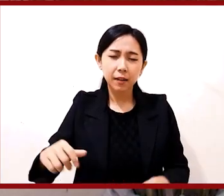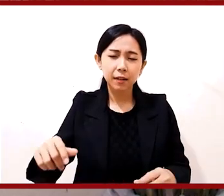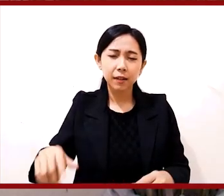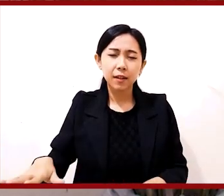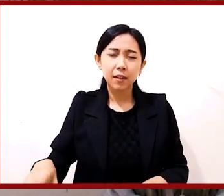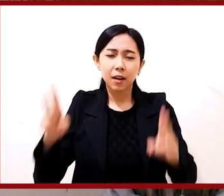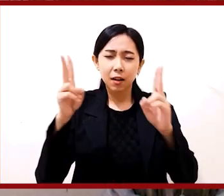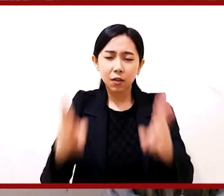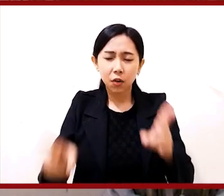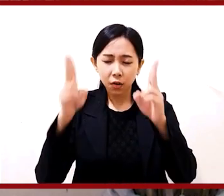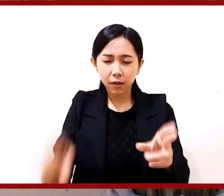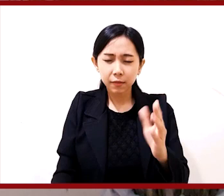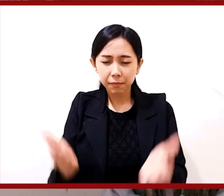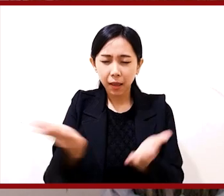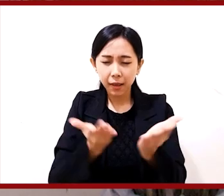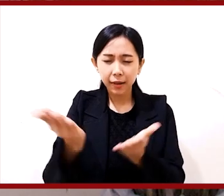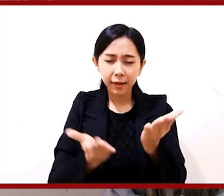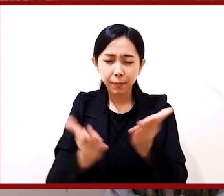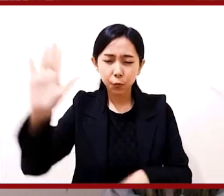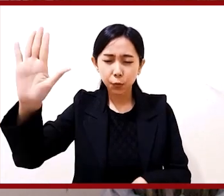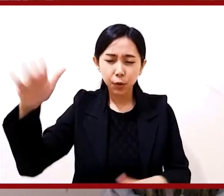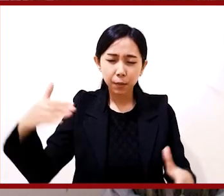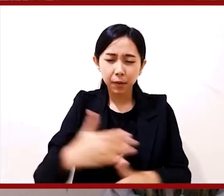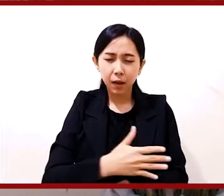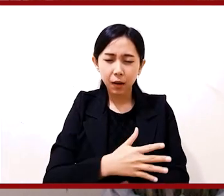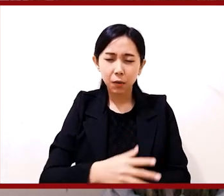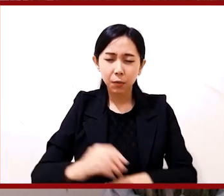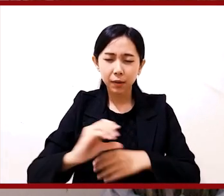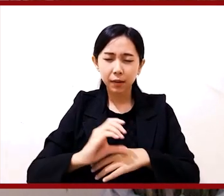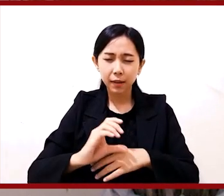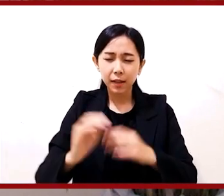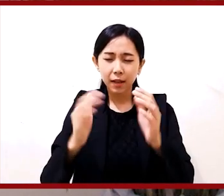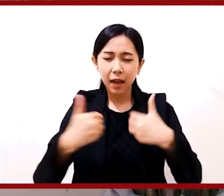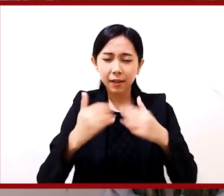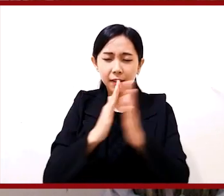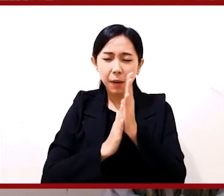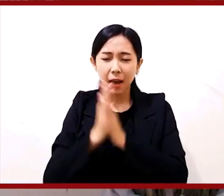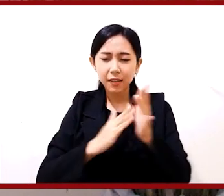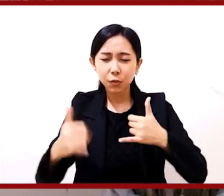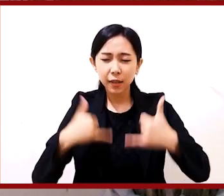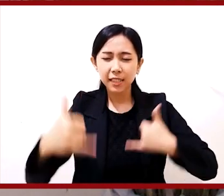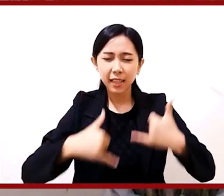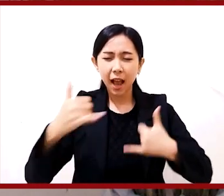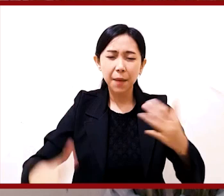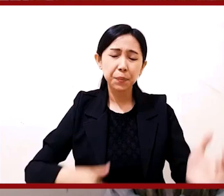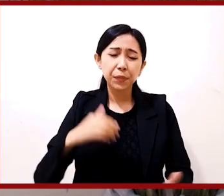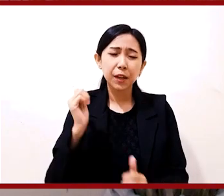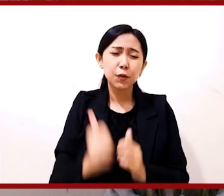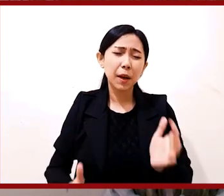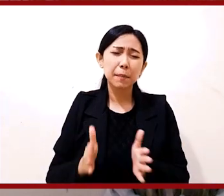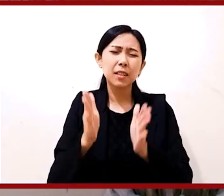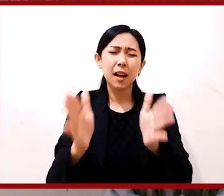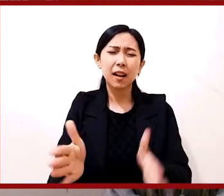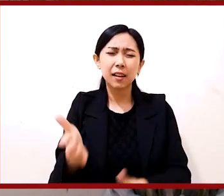para aktivis gereja yang melayani Tuhan melalui jemaat dengan semangat dan sukacita,